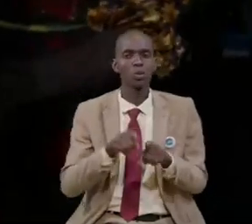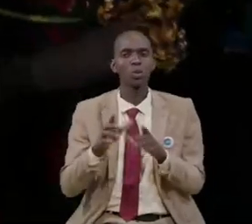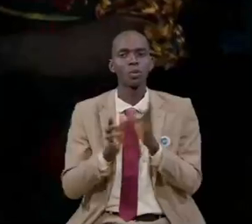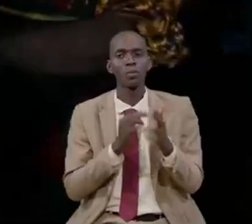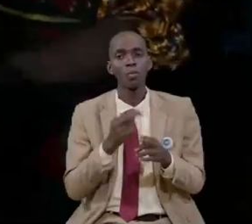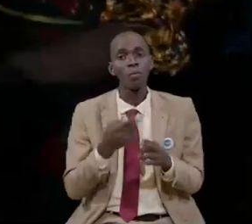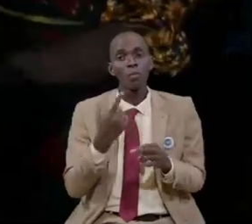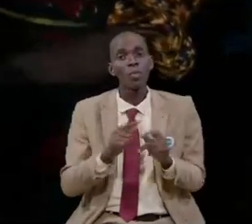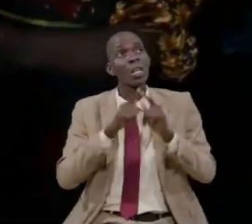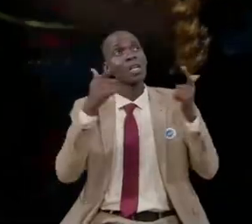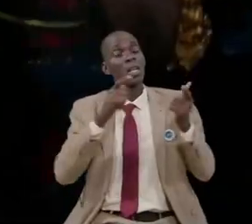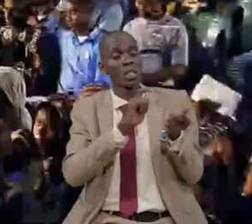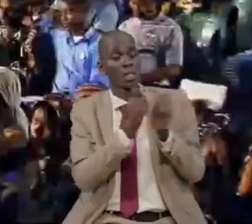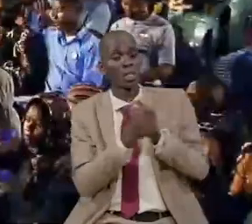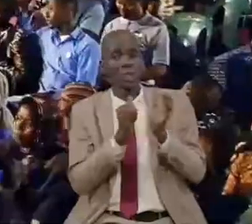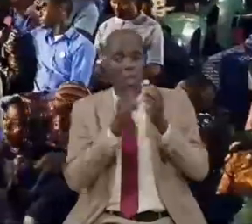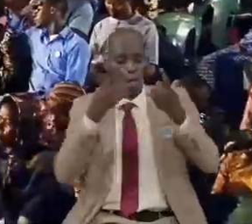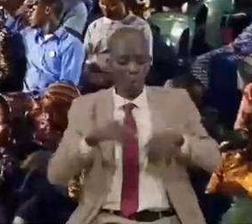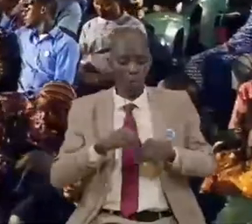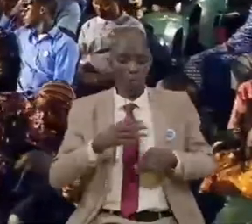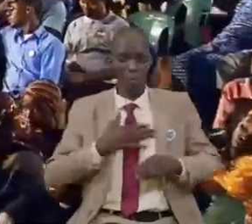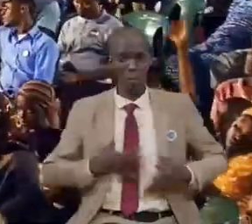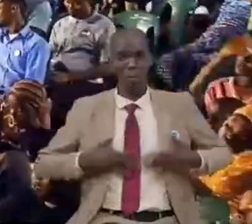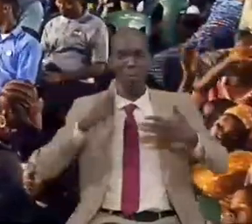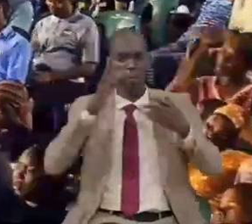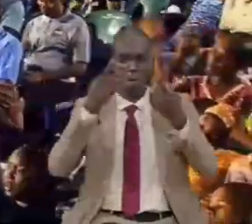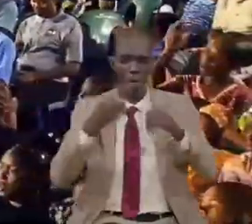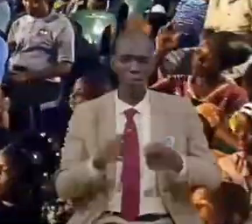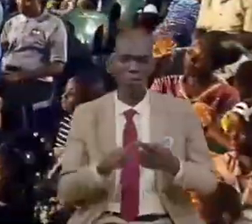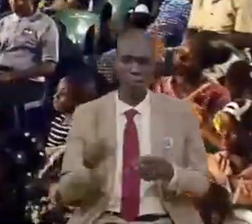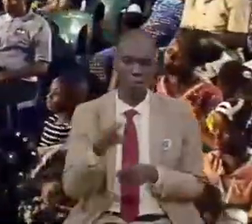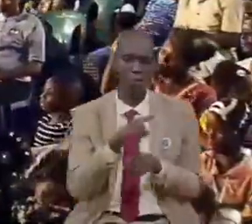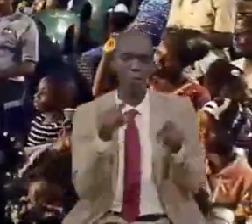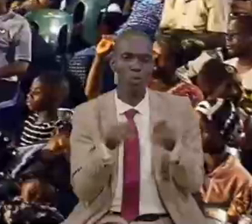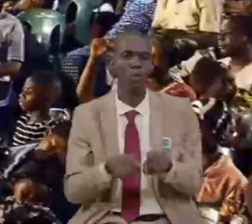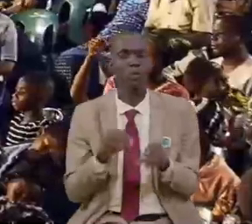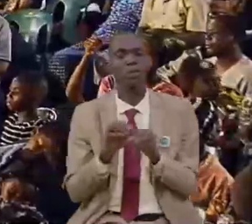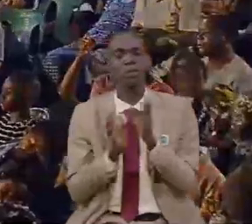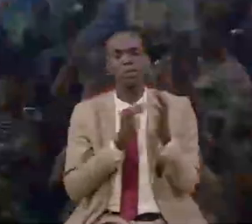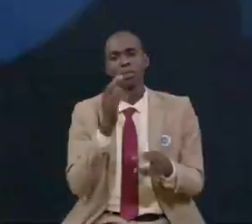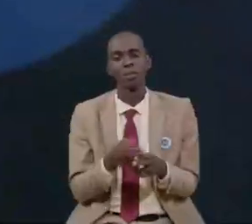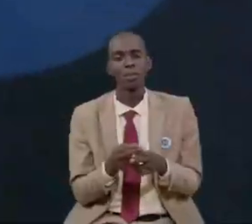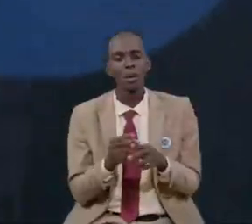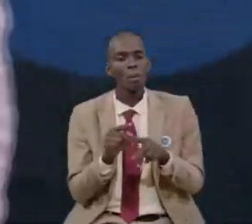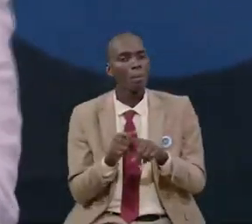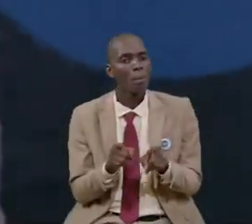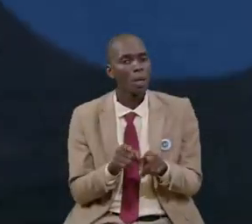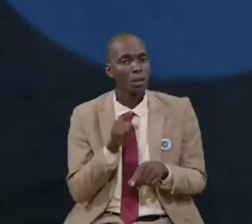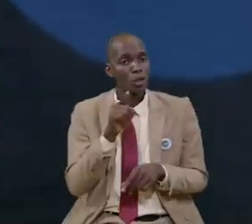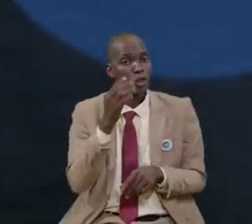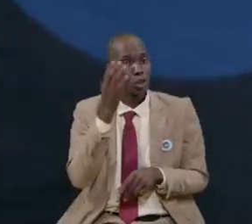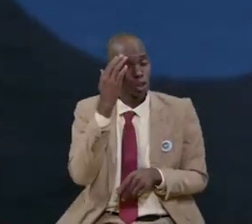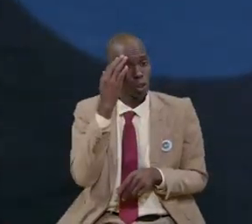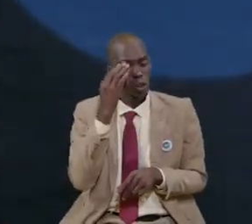le bon changement qui est survenu dans ma vie survienne dans votre vie au nom de Jésus. Vous savez,